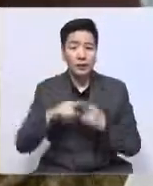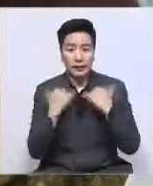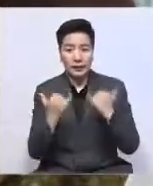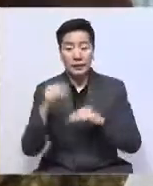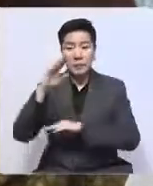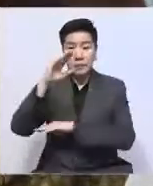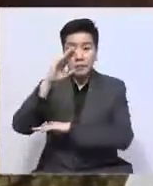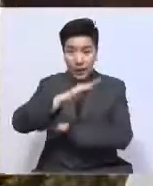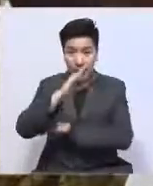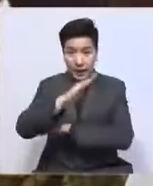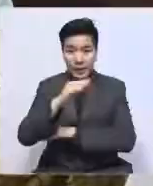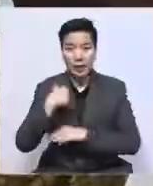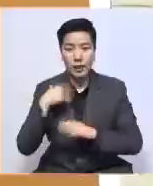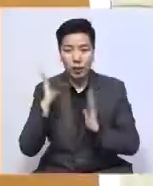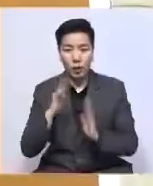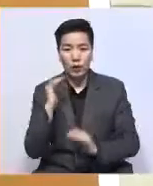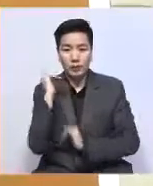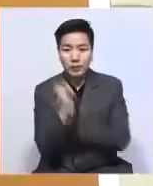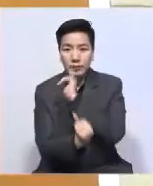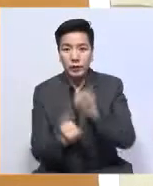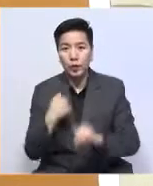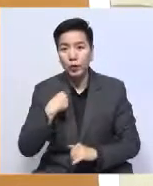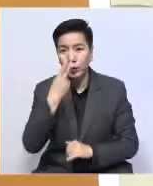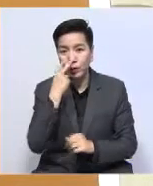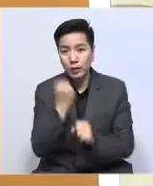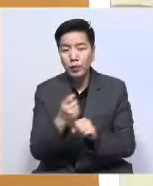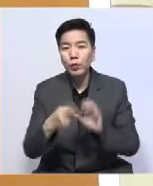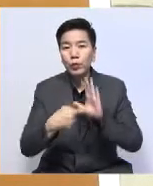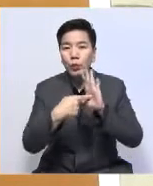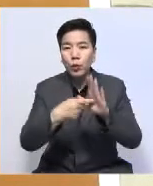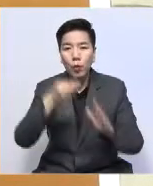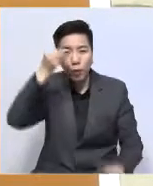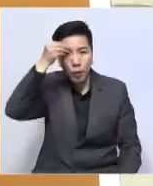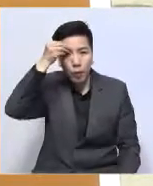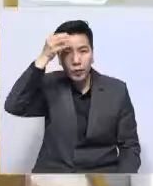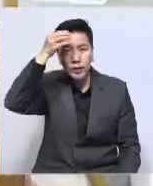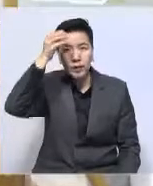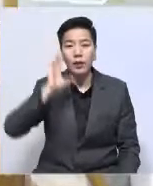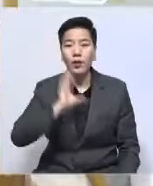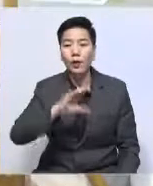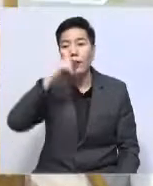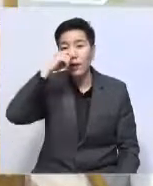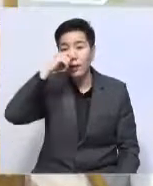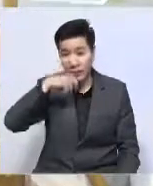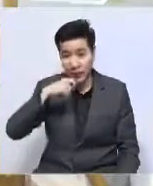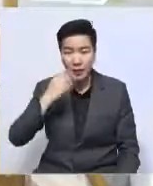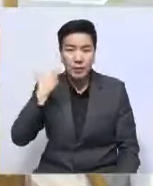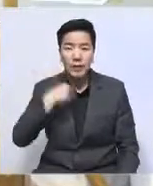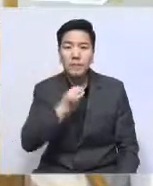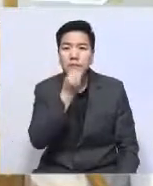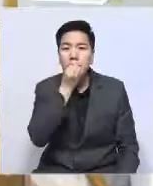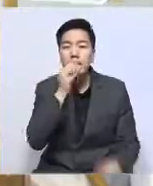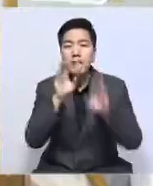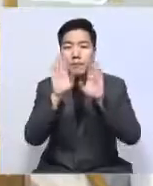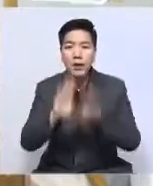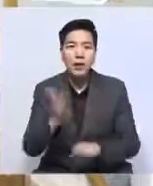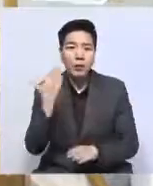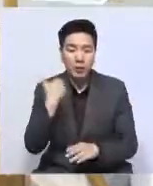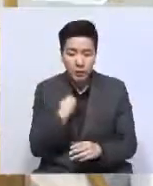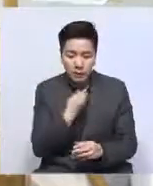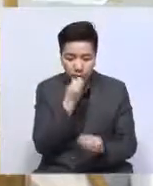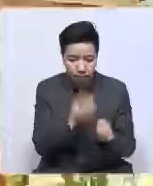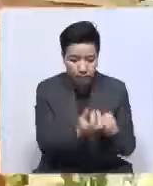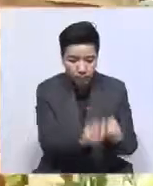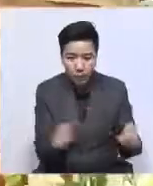นี้นะคะคุณผู้ชมที่มาร่วมงานก็จะได้ชมกับการสาธิตภูมิปัญญาชาวไทยค่ะและก็อาหารไทยโบราณไม่ว่าจะ